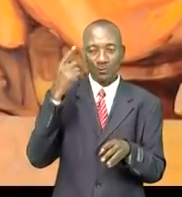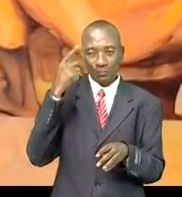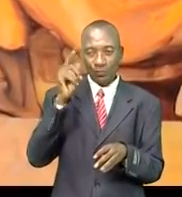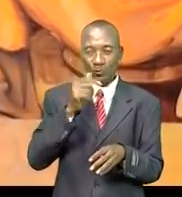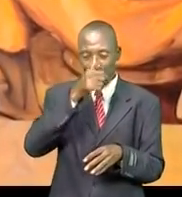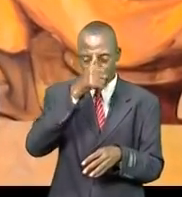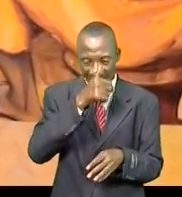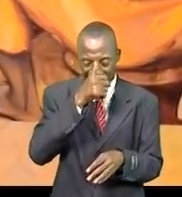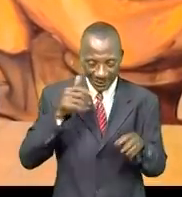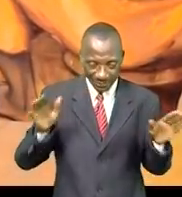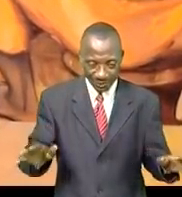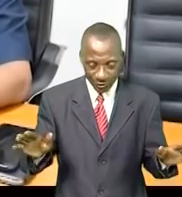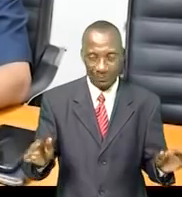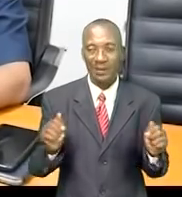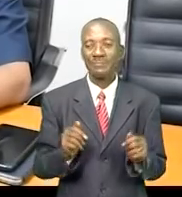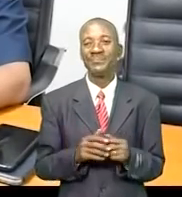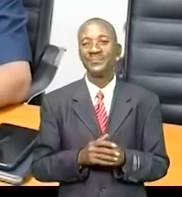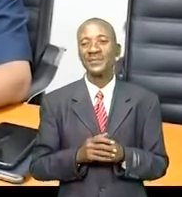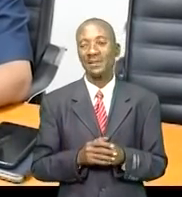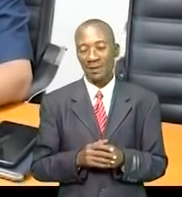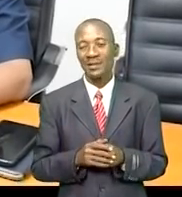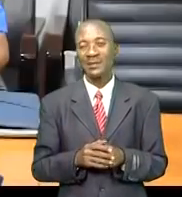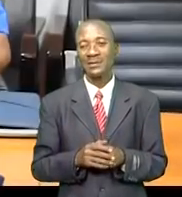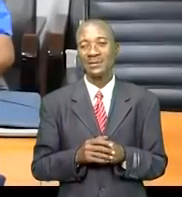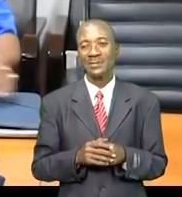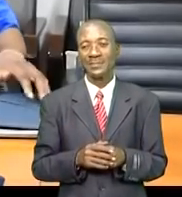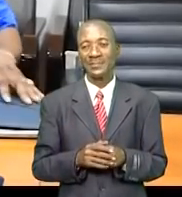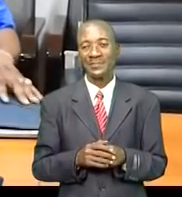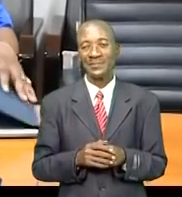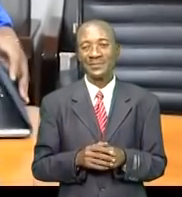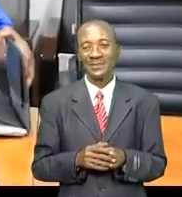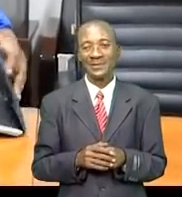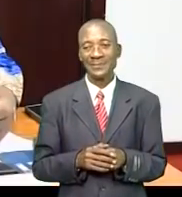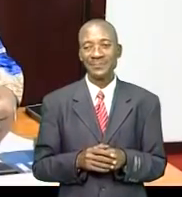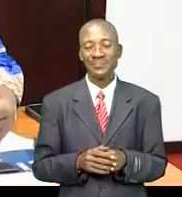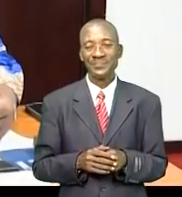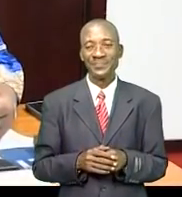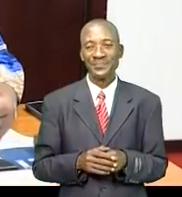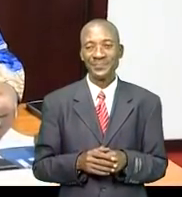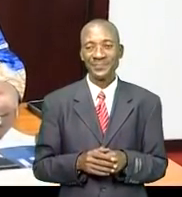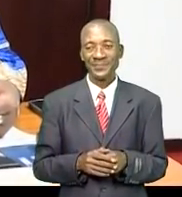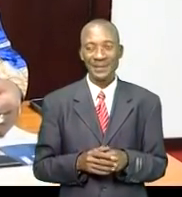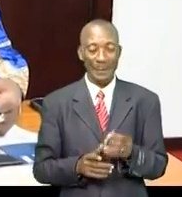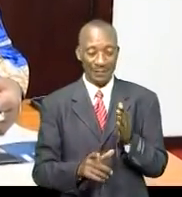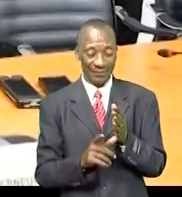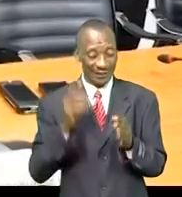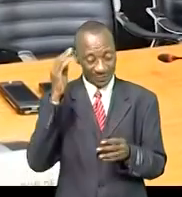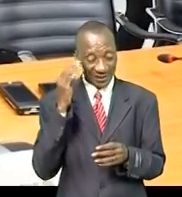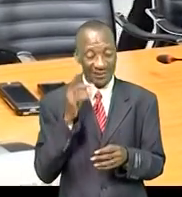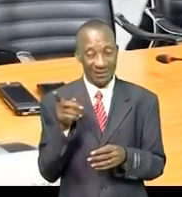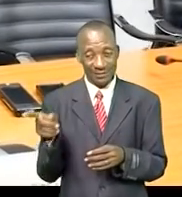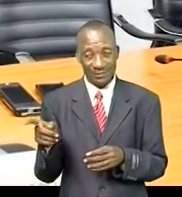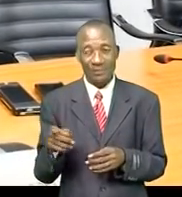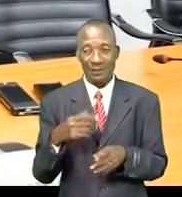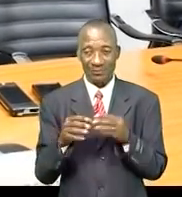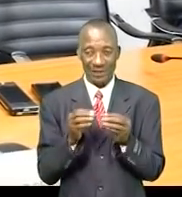la vice-première ministre, ministre de l'Environnement Eve Bazaïba, assurant l'intérim du premier ministre, chef du gouvernement Jean-Michel Samalou